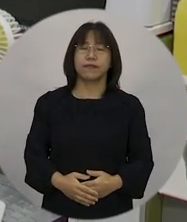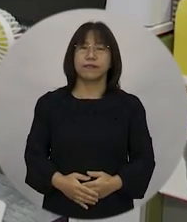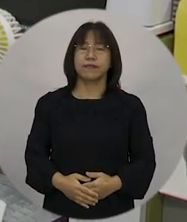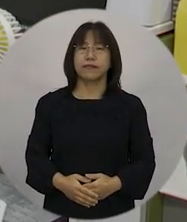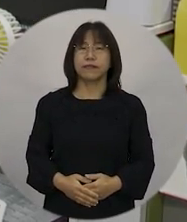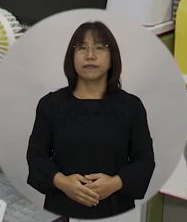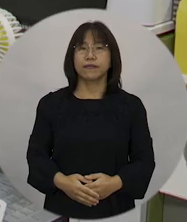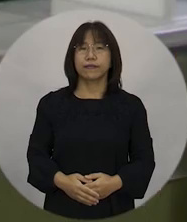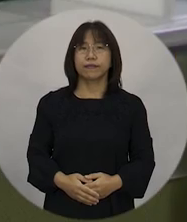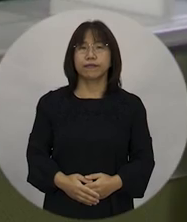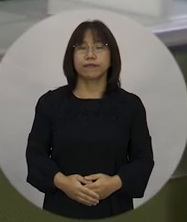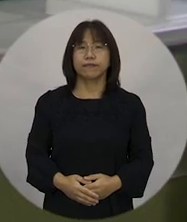진행할 계획입니다